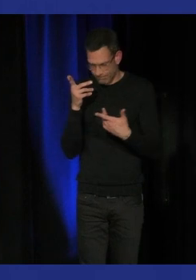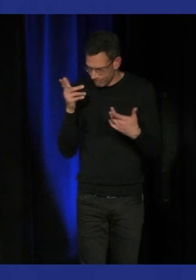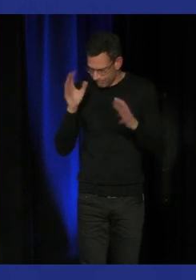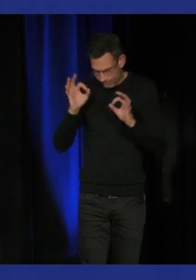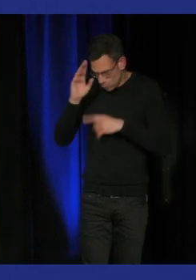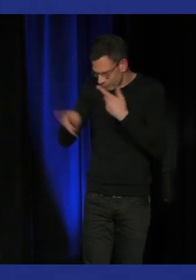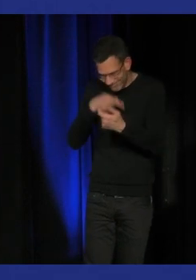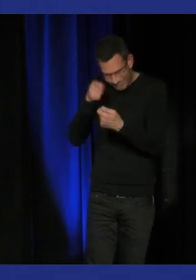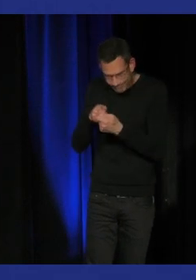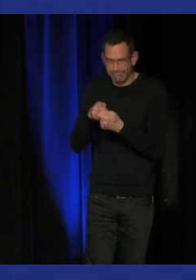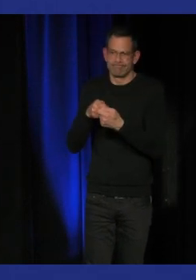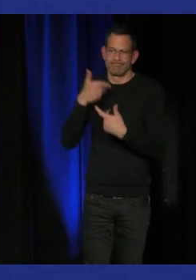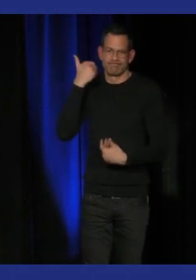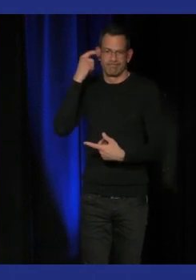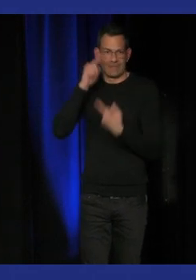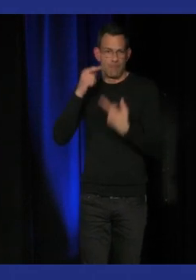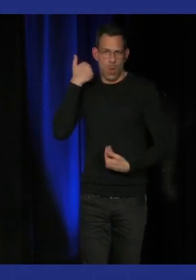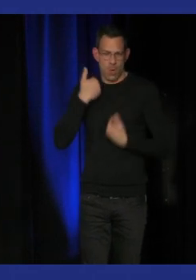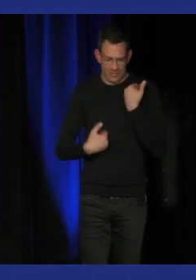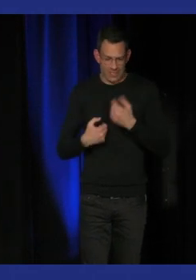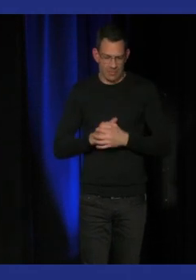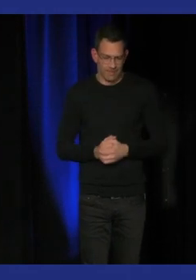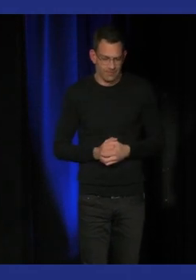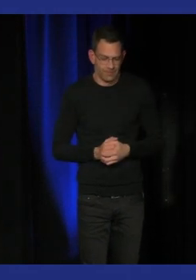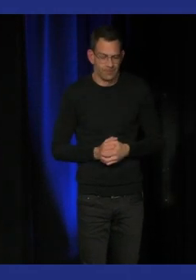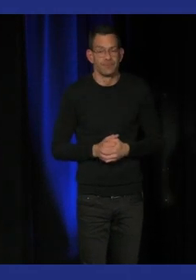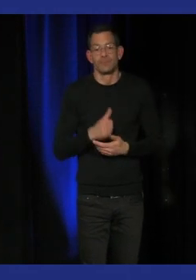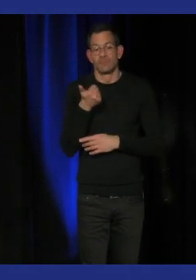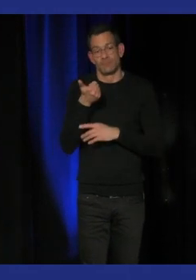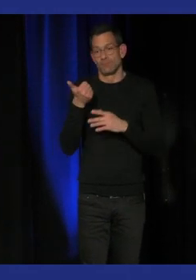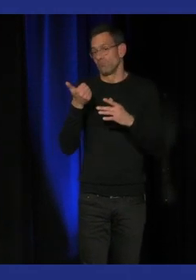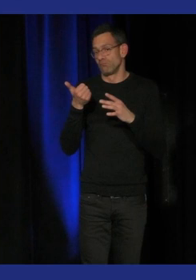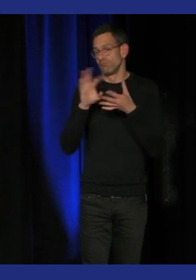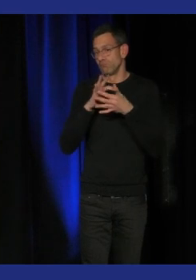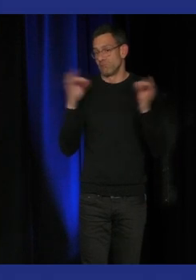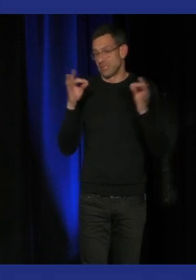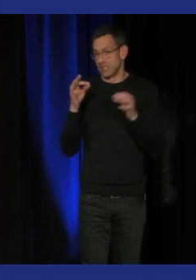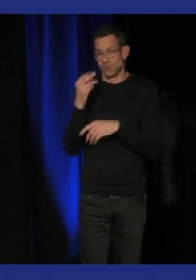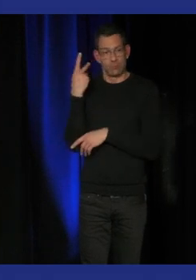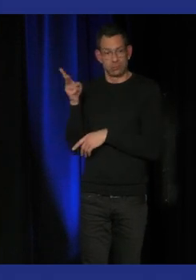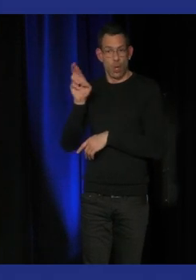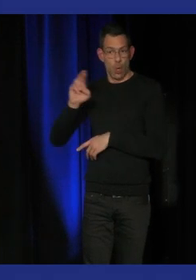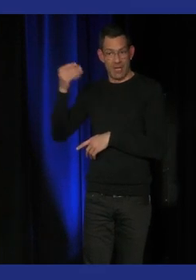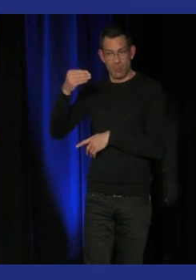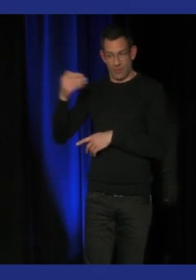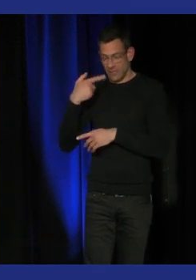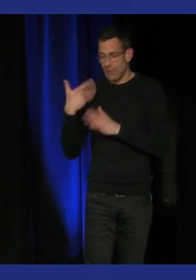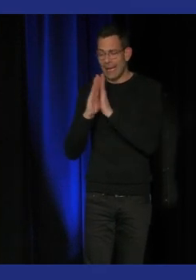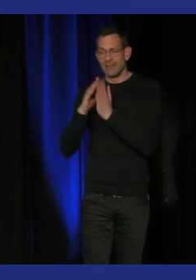véritablement par rapport au handicap. Je cite une référence donc, de Robert Murphy dans son ouvrage « Vivre à corps